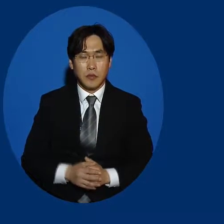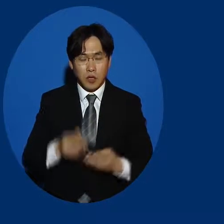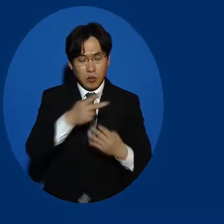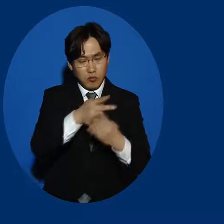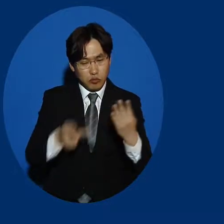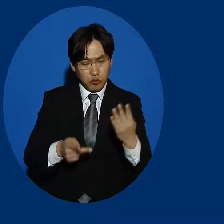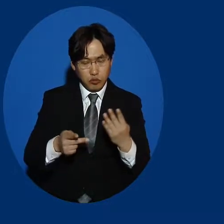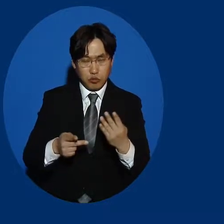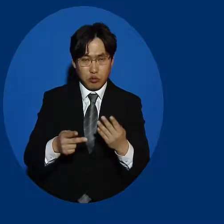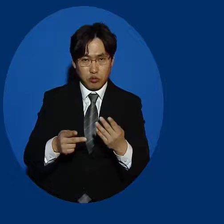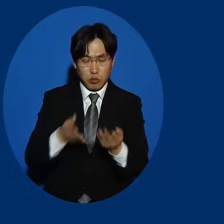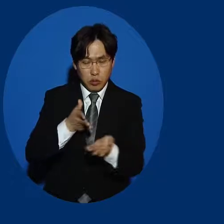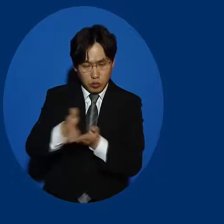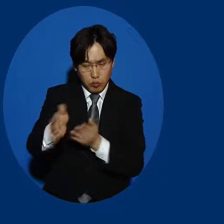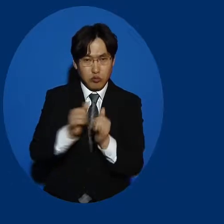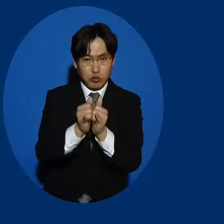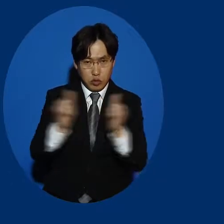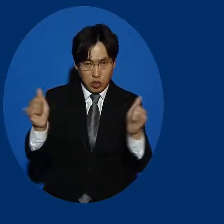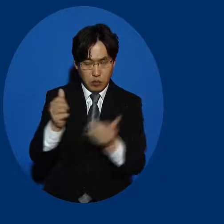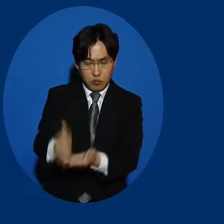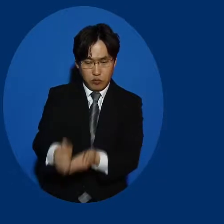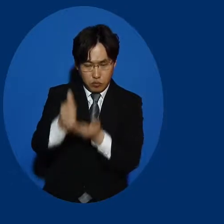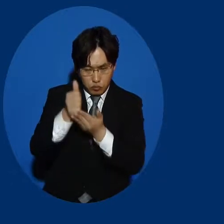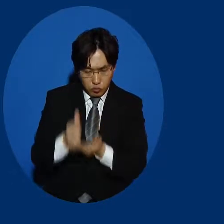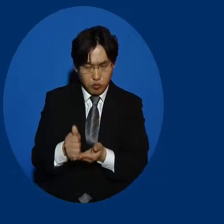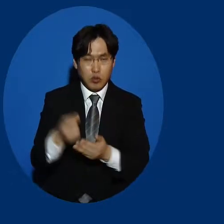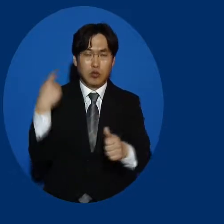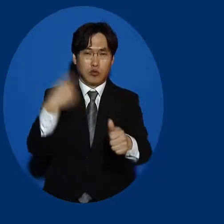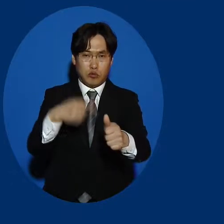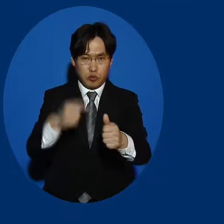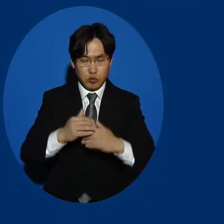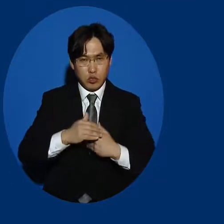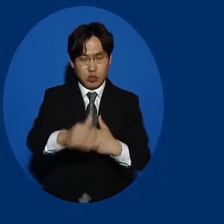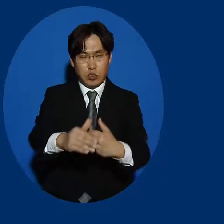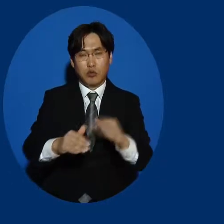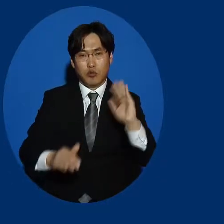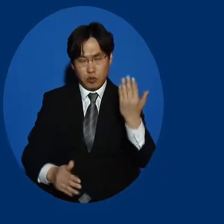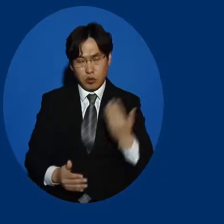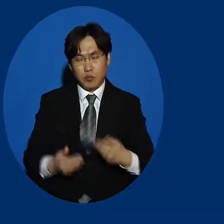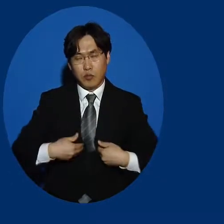프로그램 강사들은 전문 강사들에 의해서 이루어져야 할 겁니다.